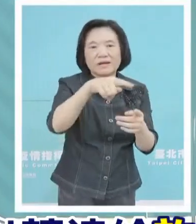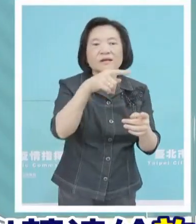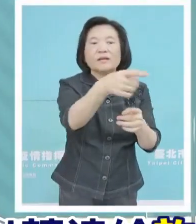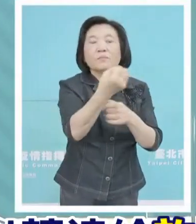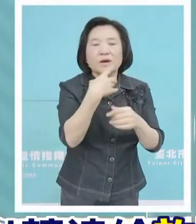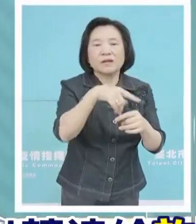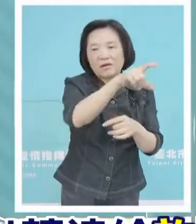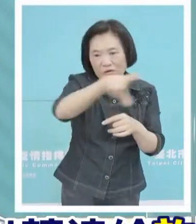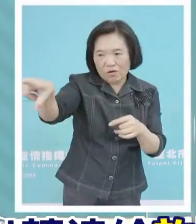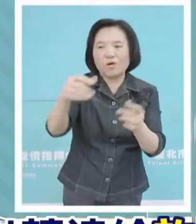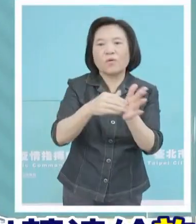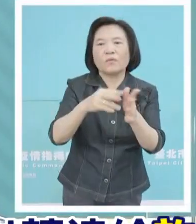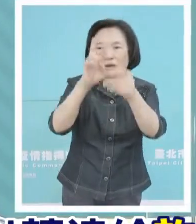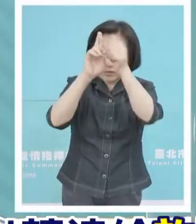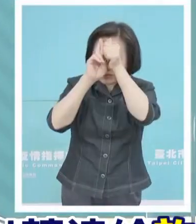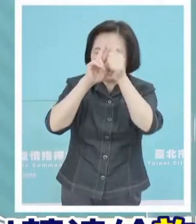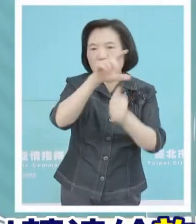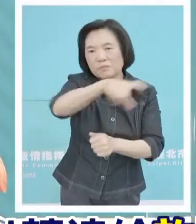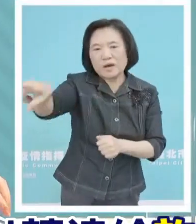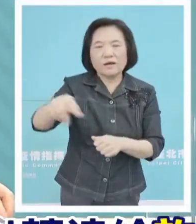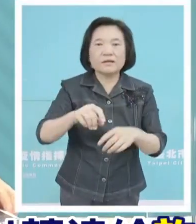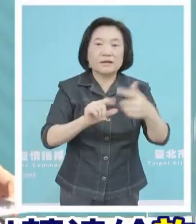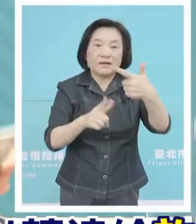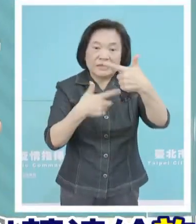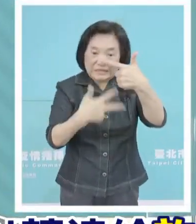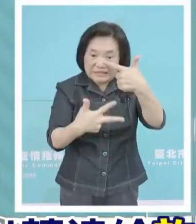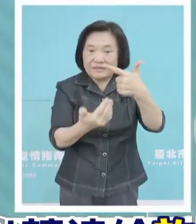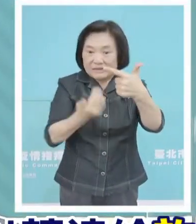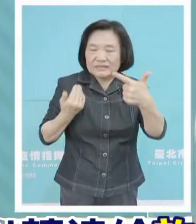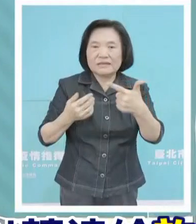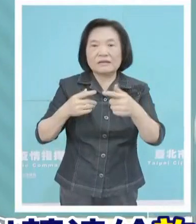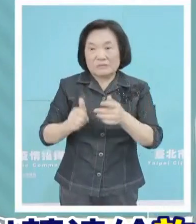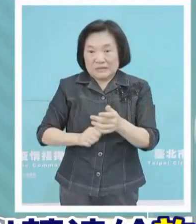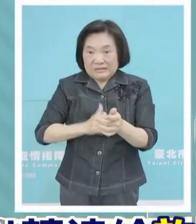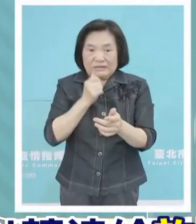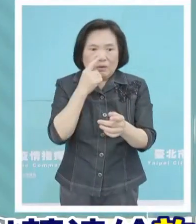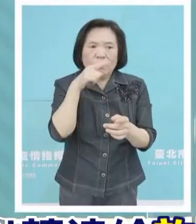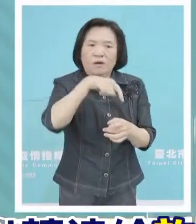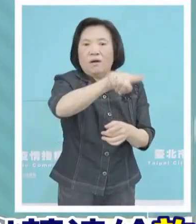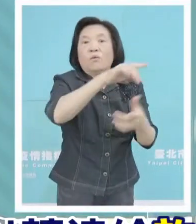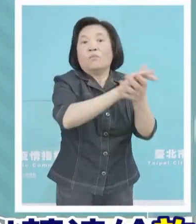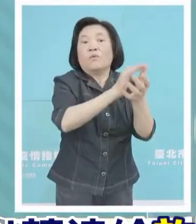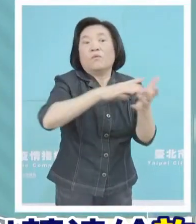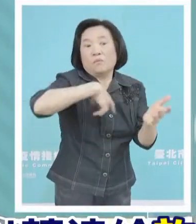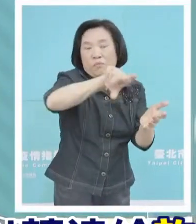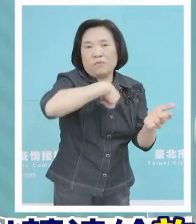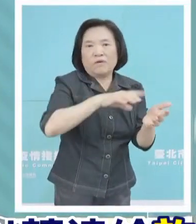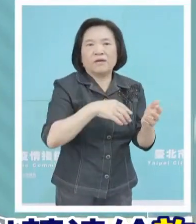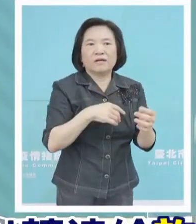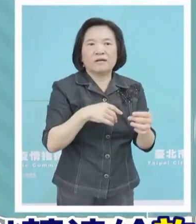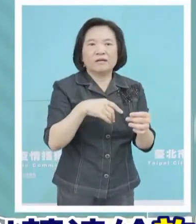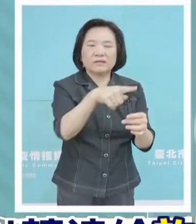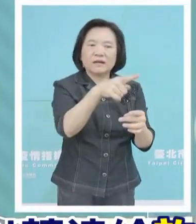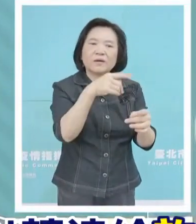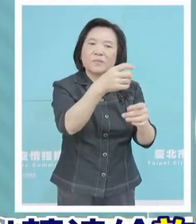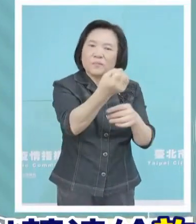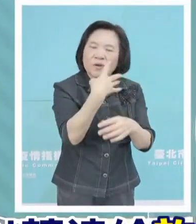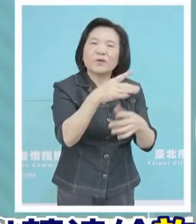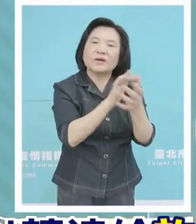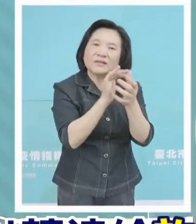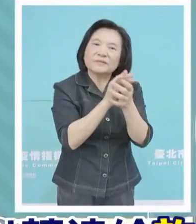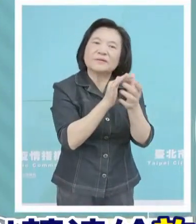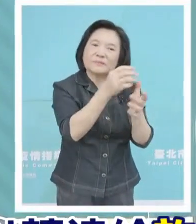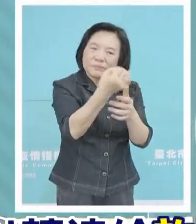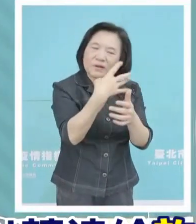然后我的朋友就说谢谢我，他会转过去，他也觉得 我们都很辛苦，所以他也